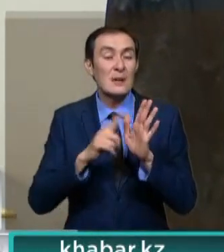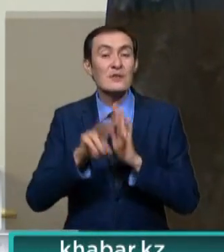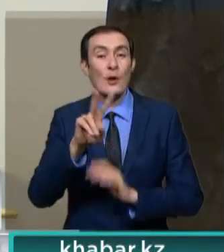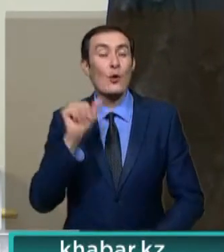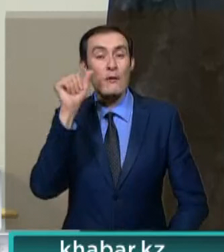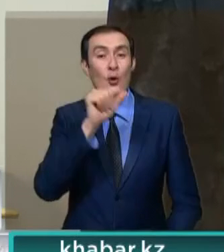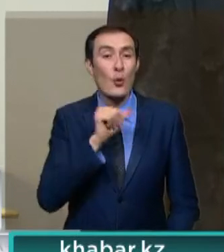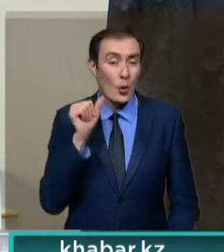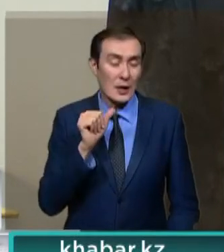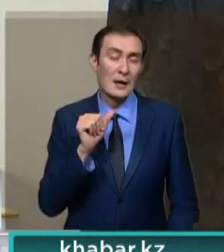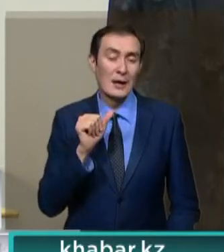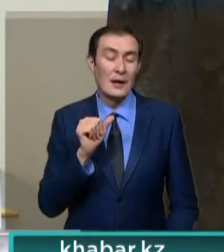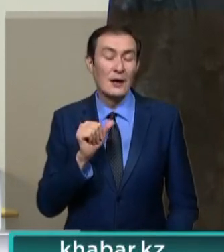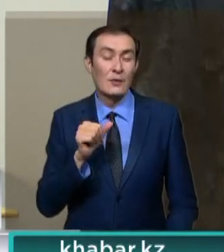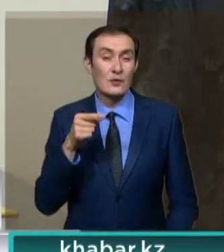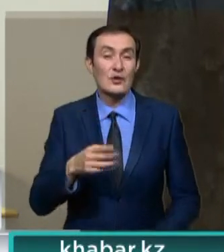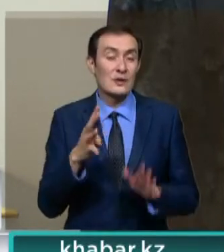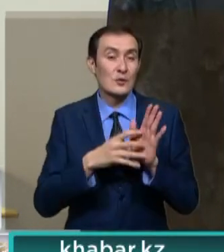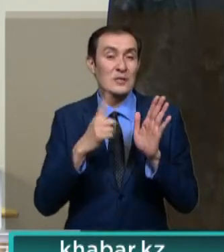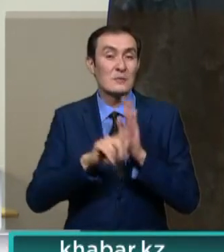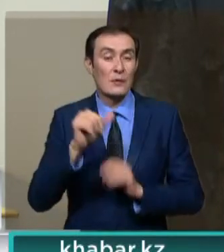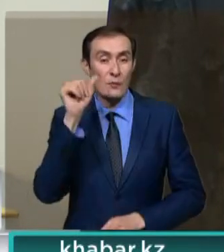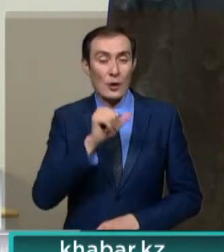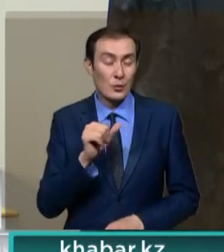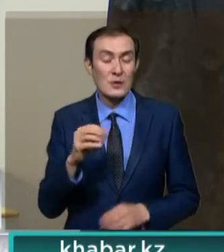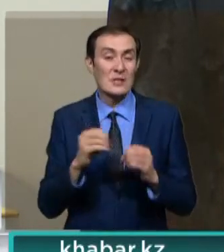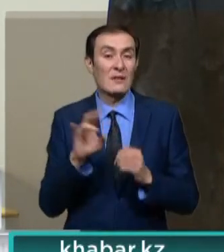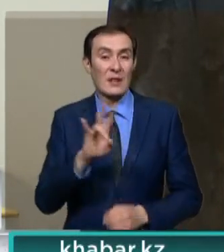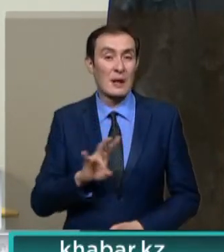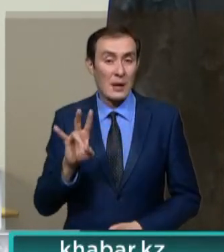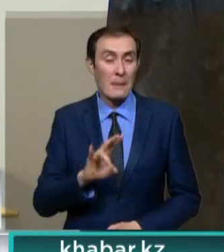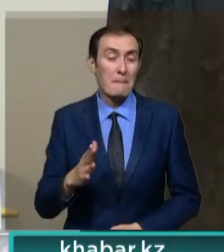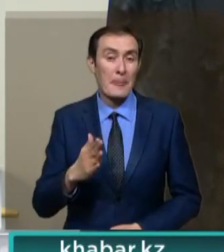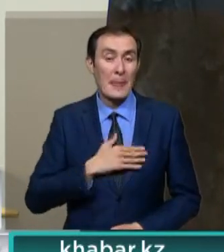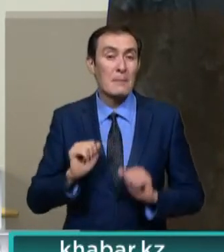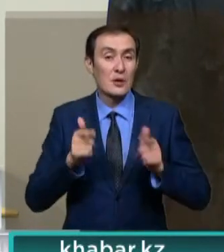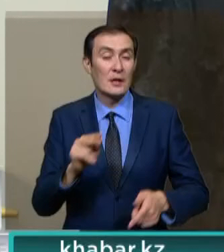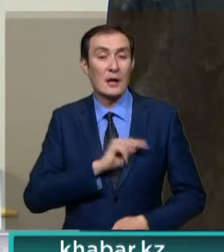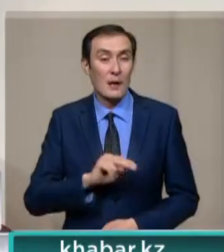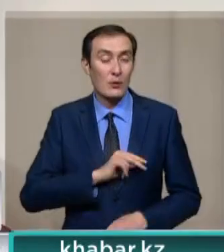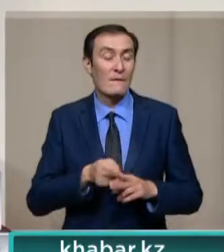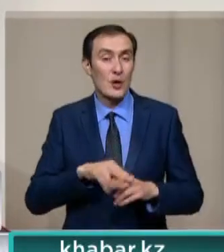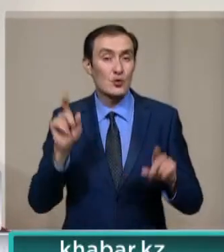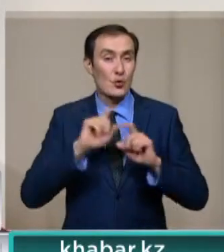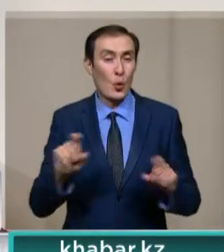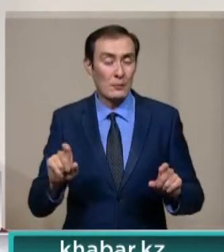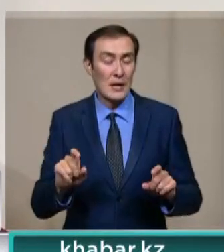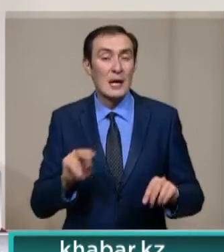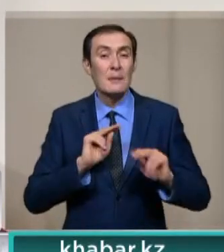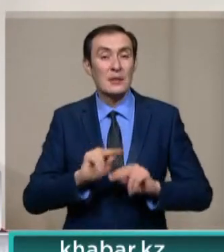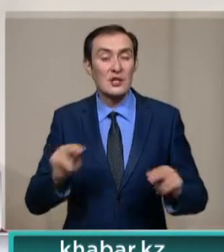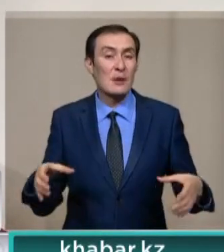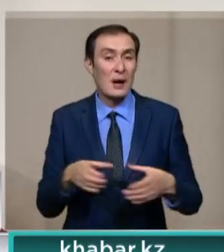1972 год, потому что в 1971 году, как раз 10 ноября, я пришла работать в эту школу. В